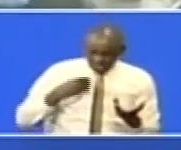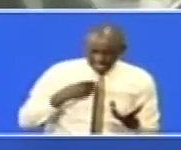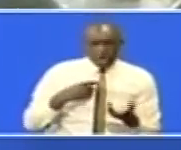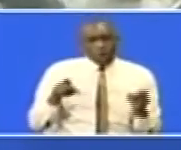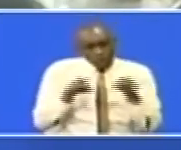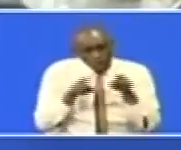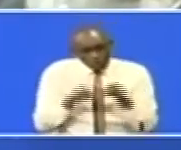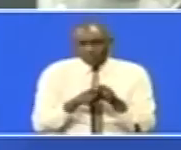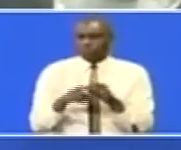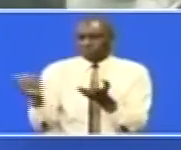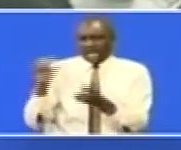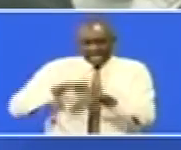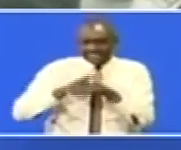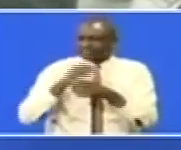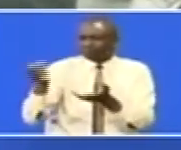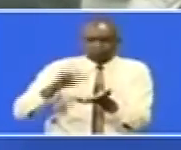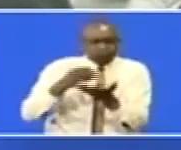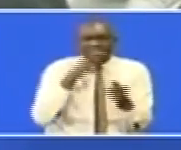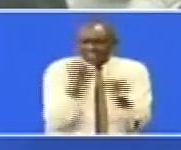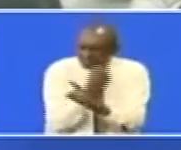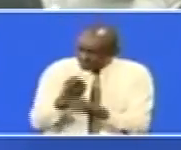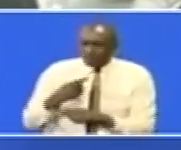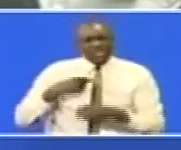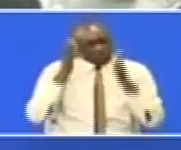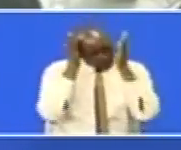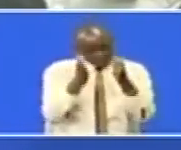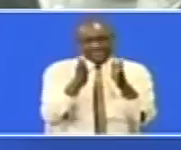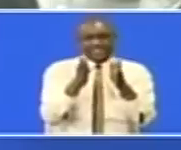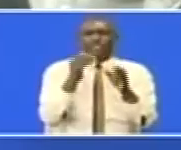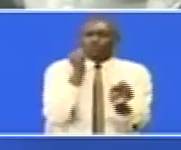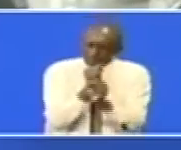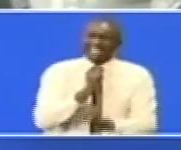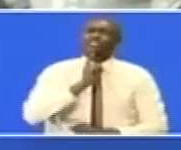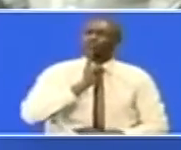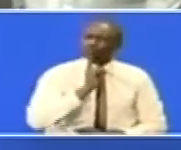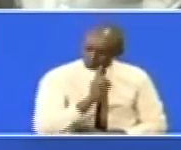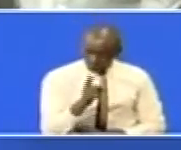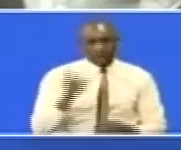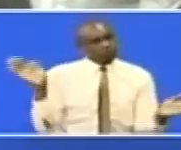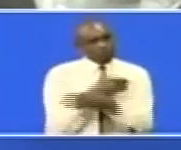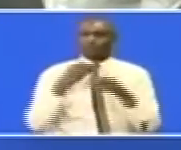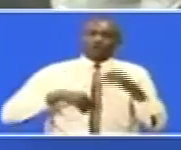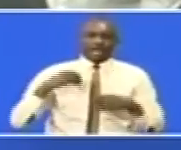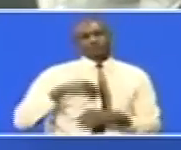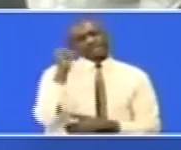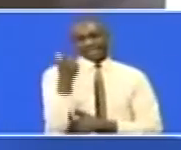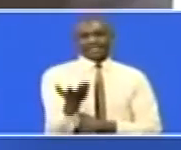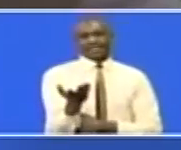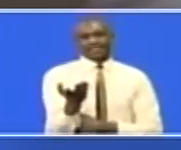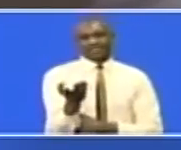We have revived the Asset Recovery Center because we are committed to making sure that we get rid of corruption in